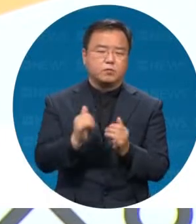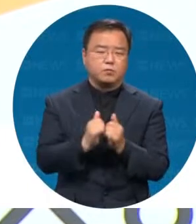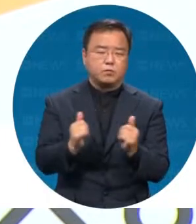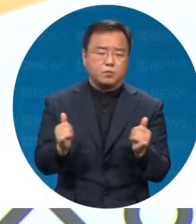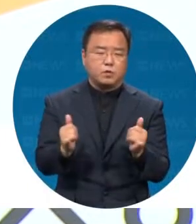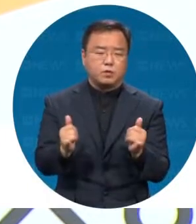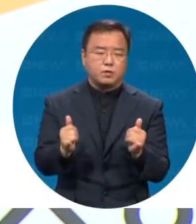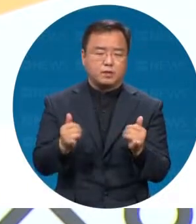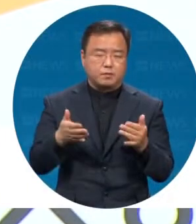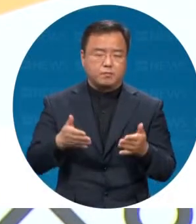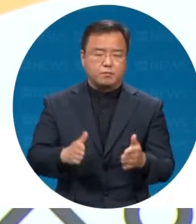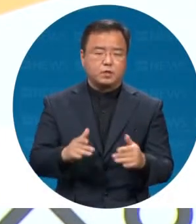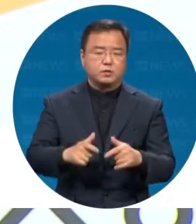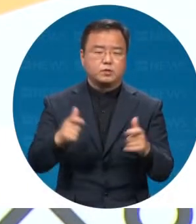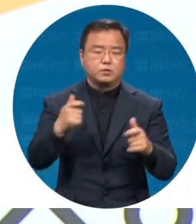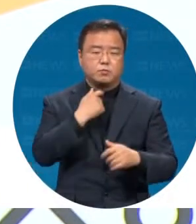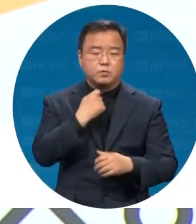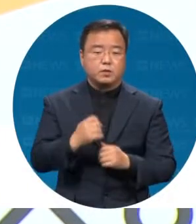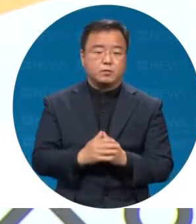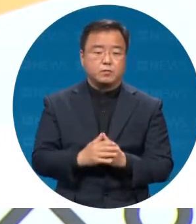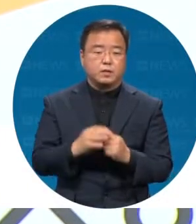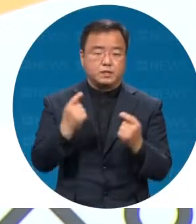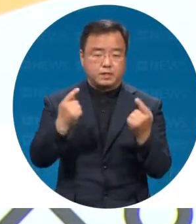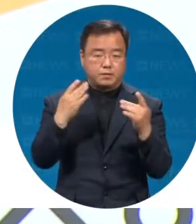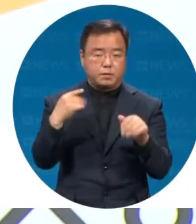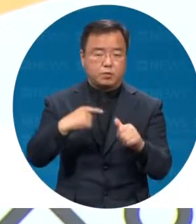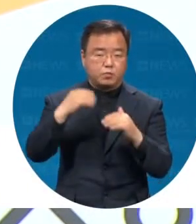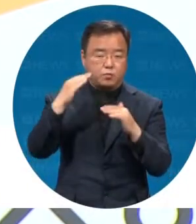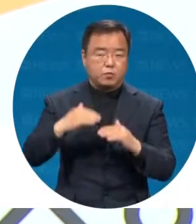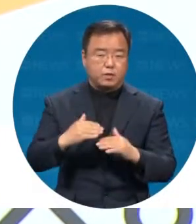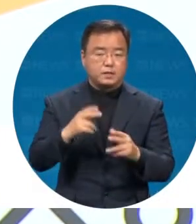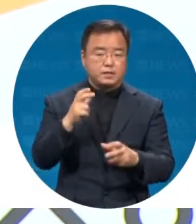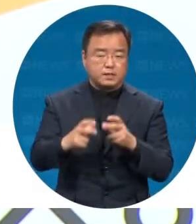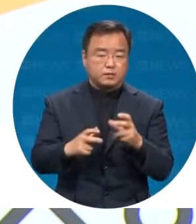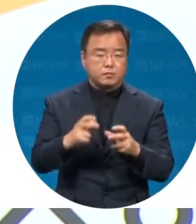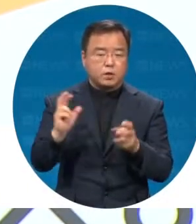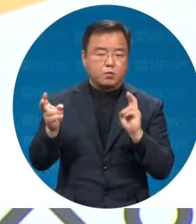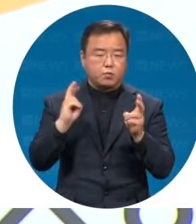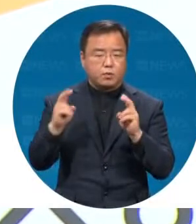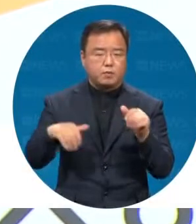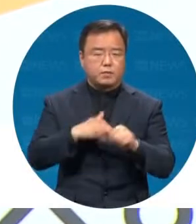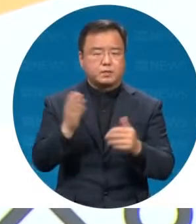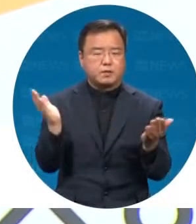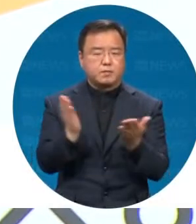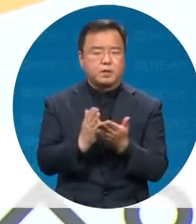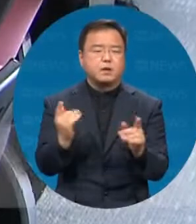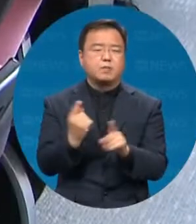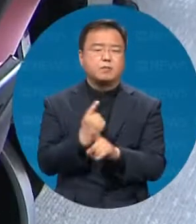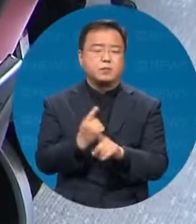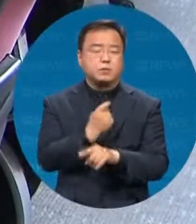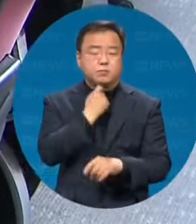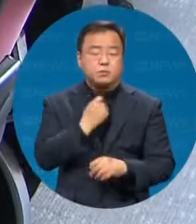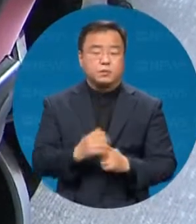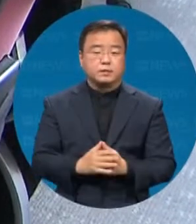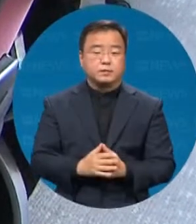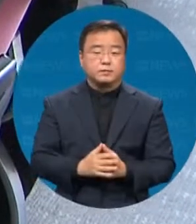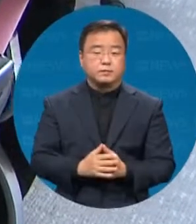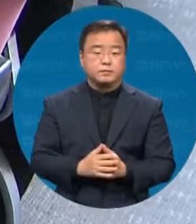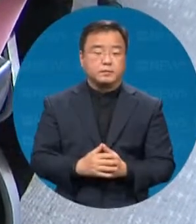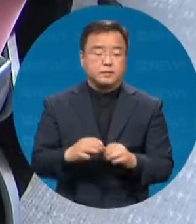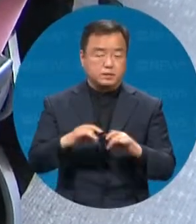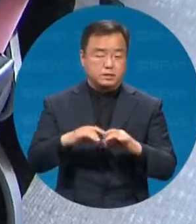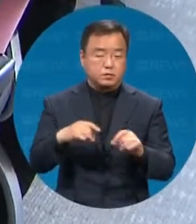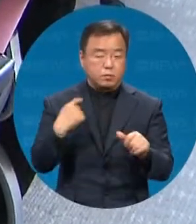대학의 교육과정을 산업과 기업의 현장에 맞게 바꾸겠습니다 디지털교육